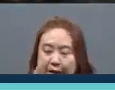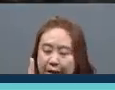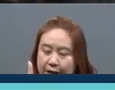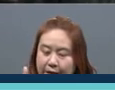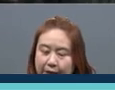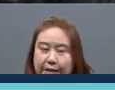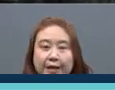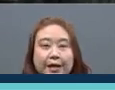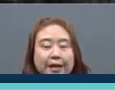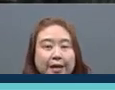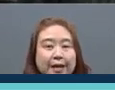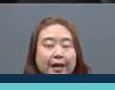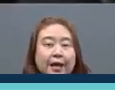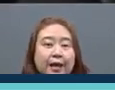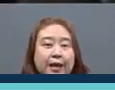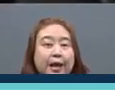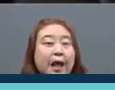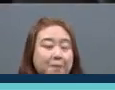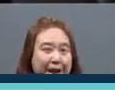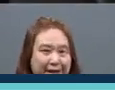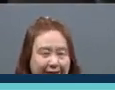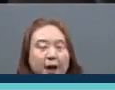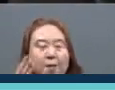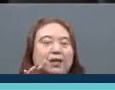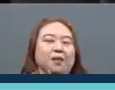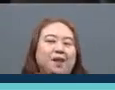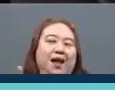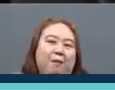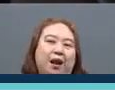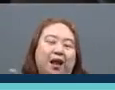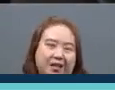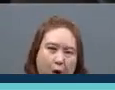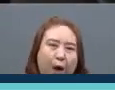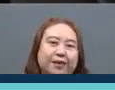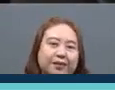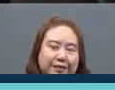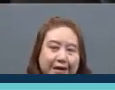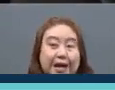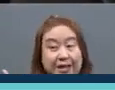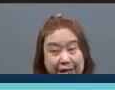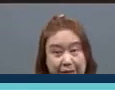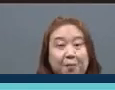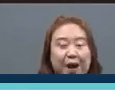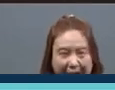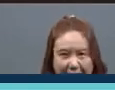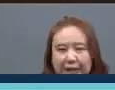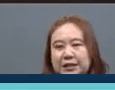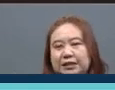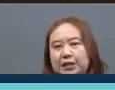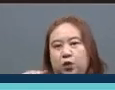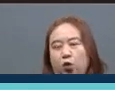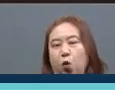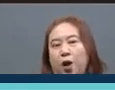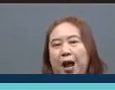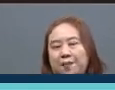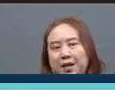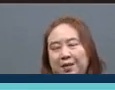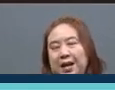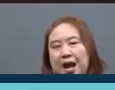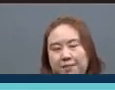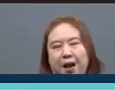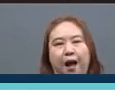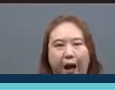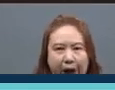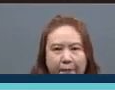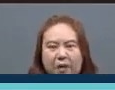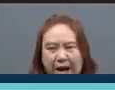ฟ้าของอุปกรณ์คอมพิวเตอร์ที่ระบบผ่านมาตรฐานสากลด้านความมั่นคงและความปลอดภัยของข้อมูลโดยบริษั